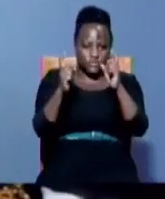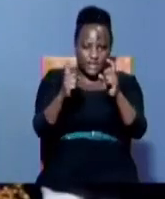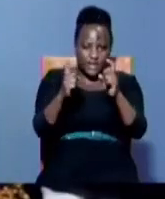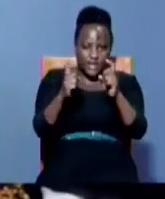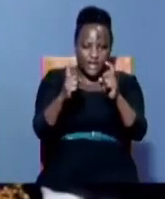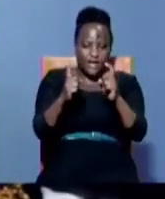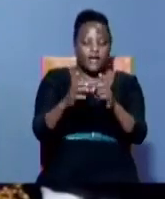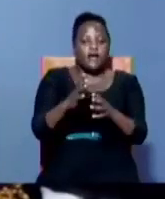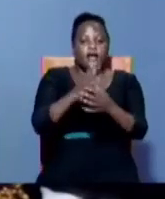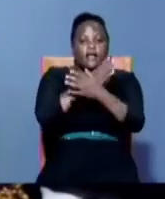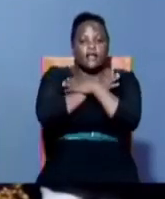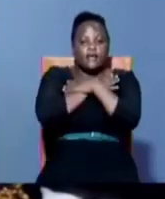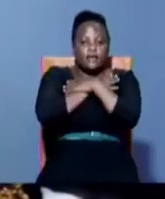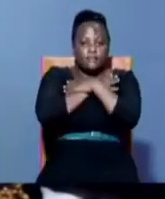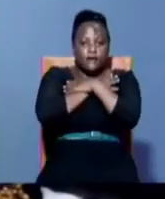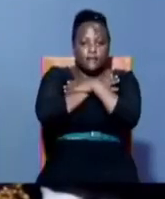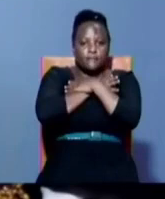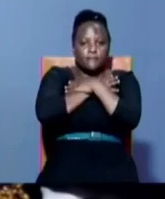inakutana na neema. Na